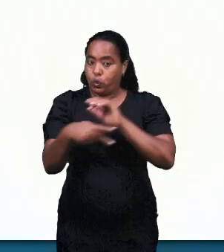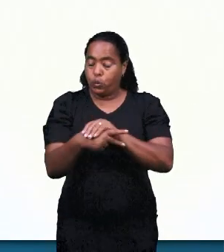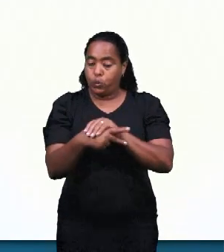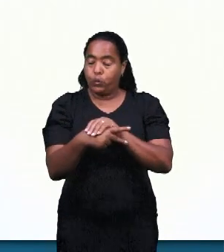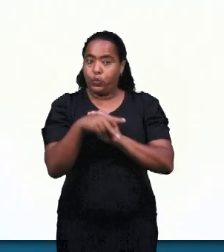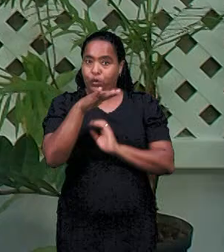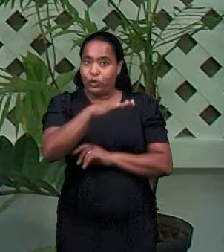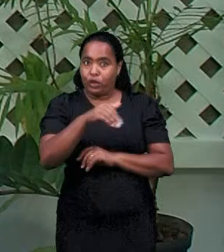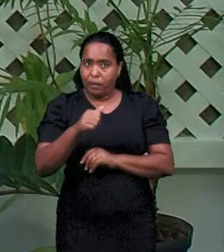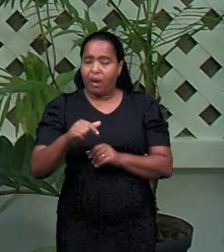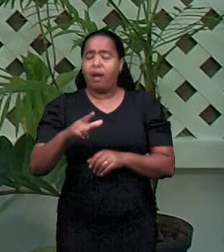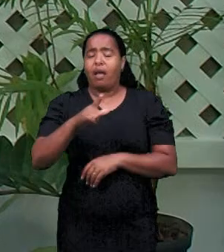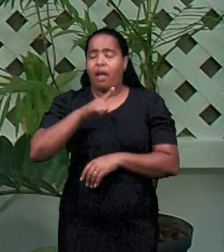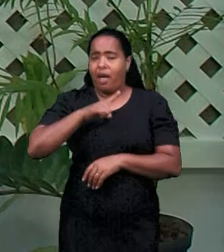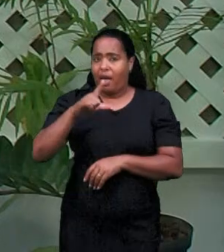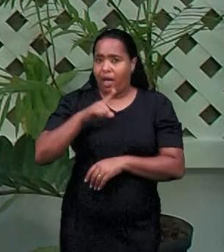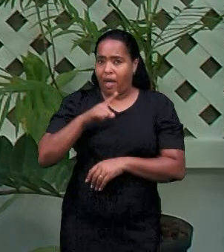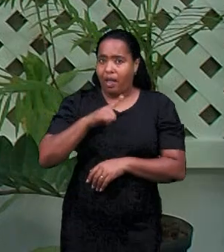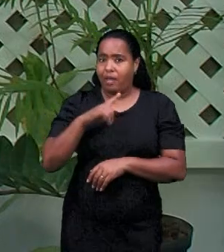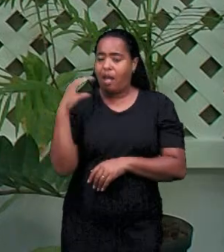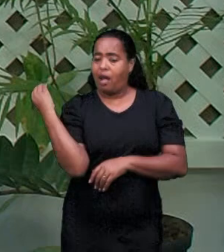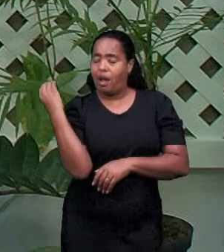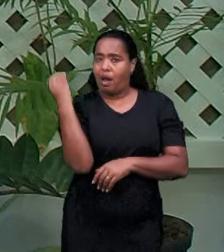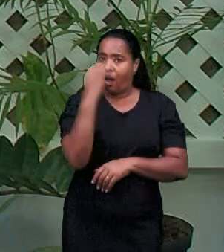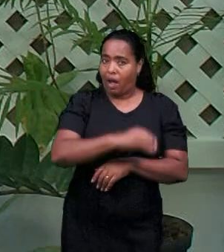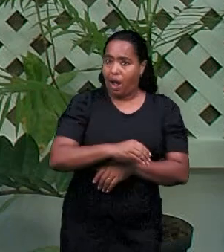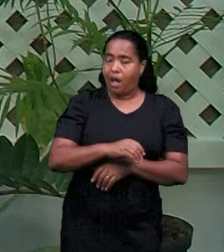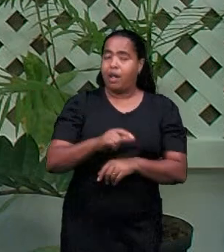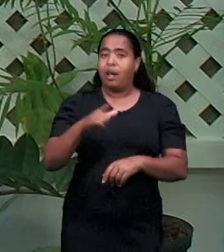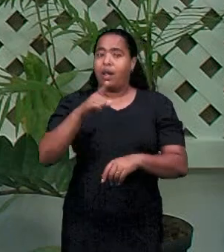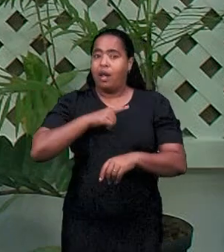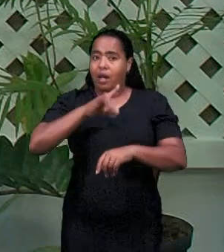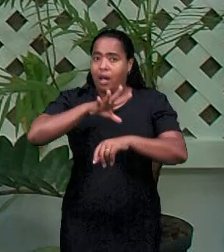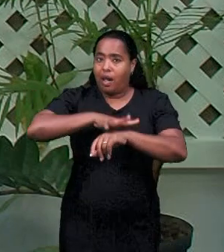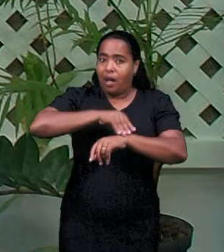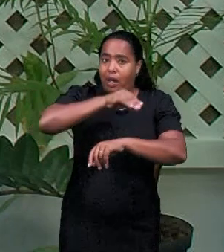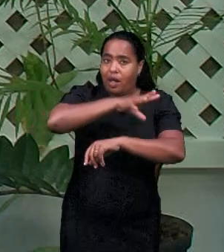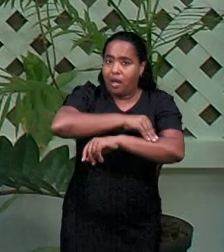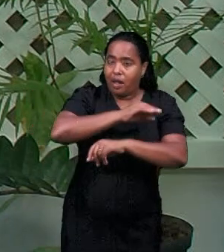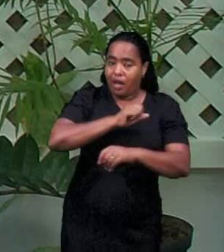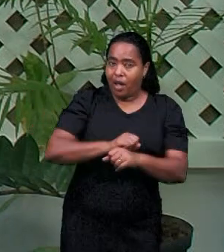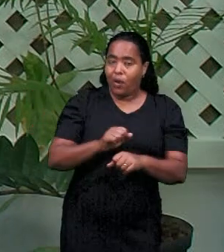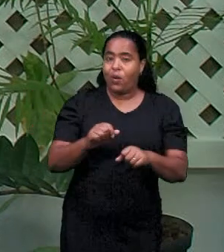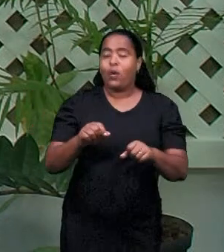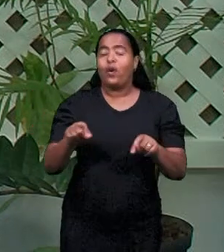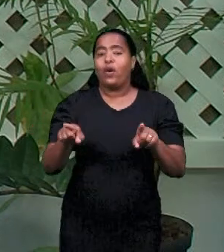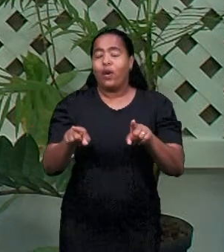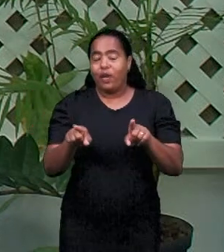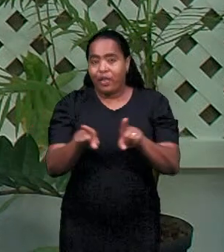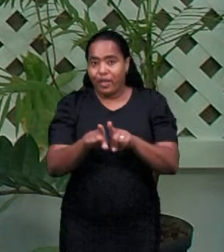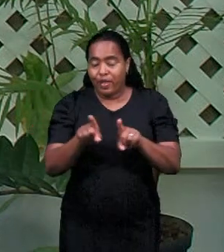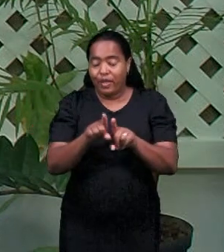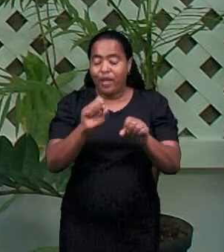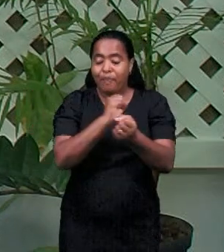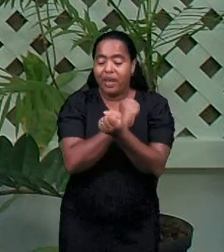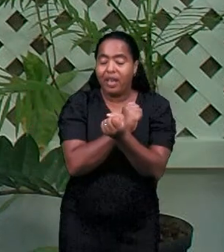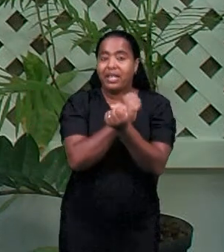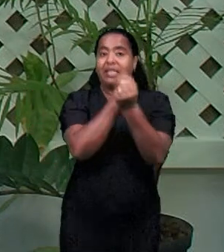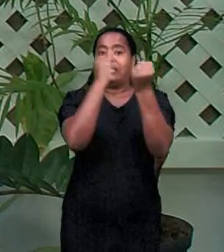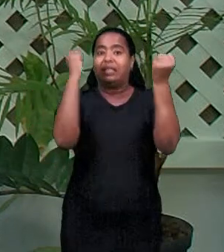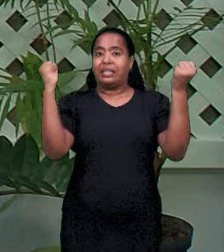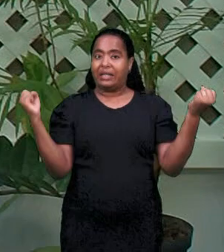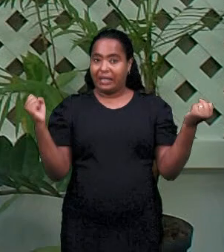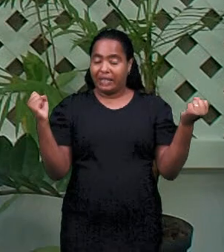avons le cas d'Ésaü, nous avons le cas de Samson. Il y a un cas ici, Samson, Absalom,